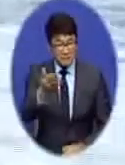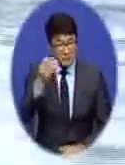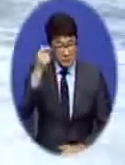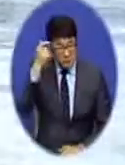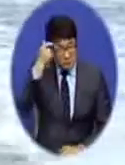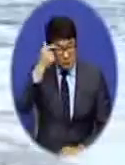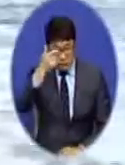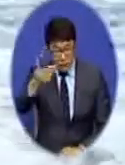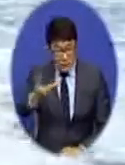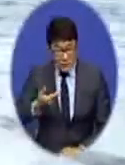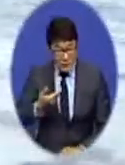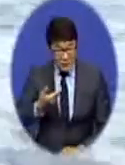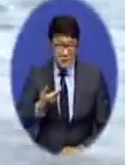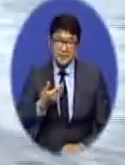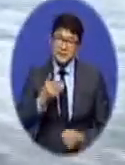길을